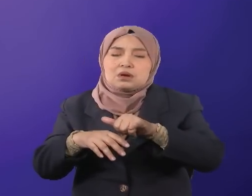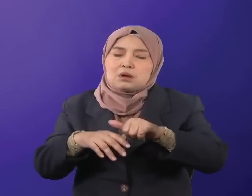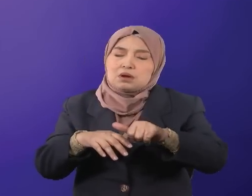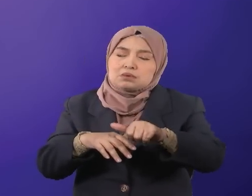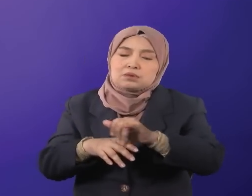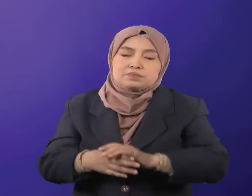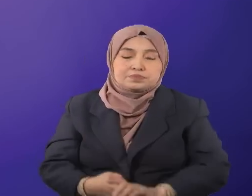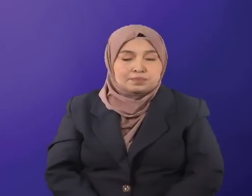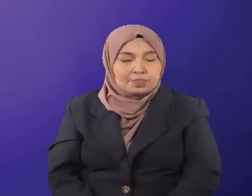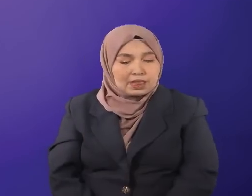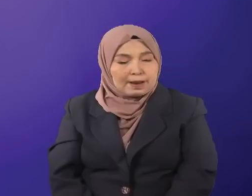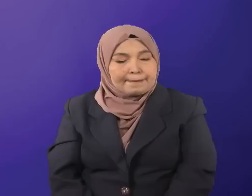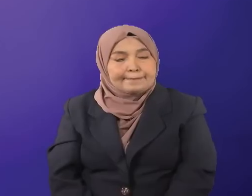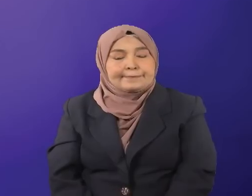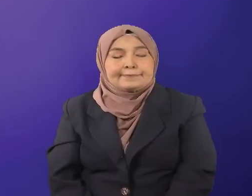الأنهار